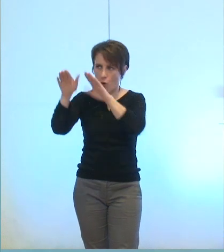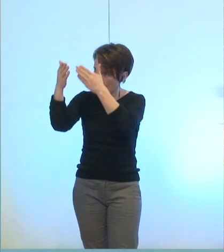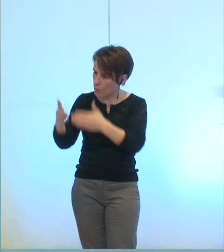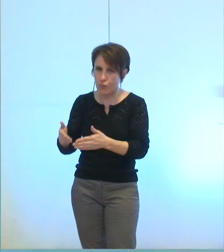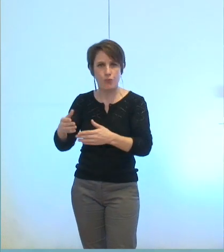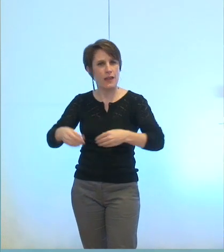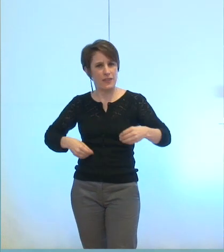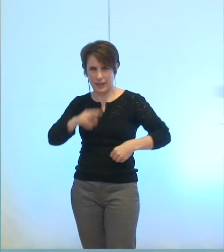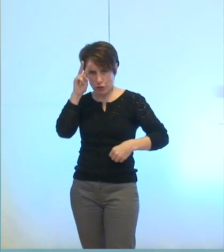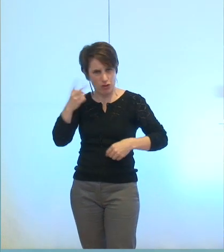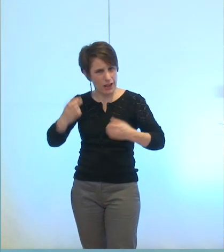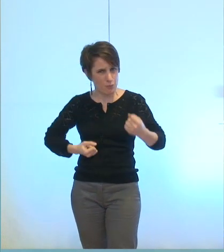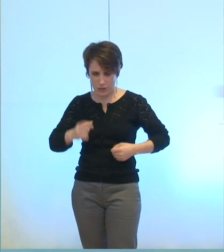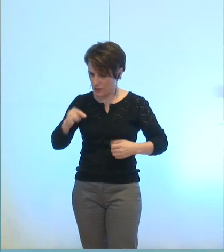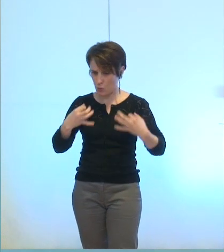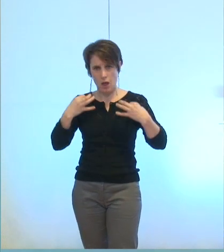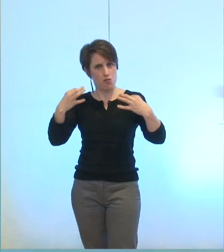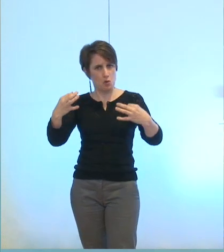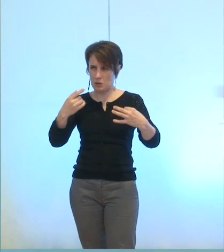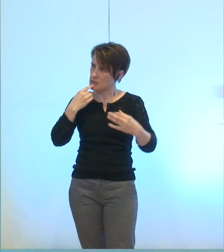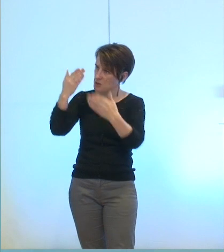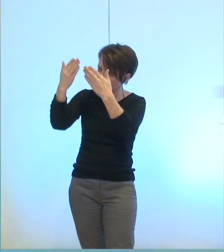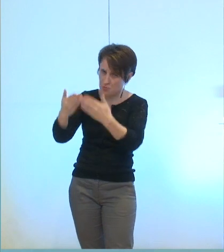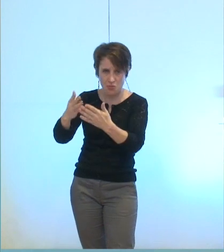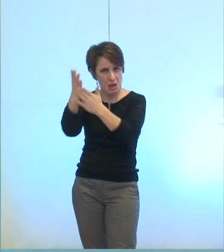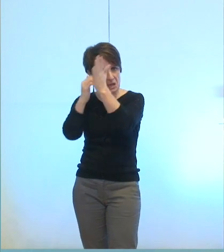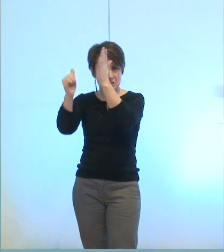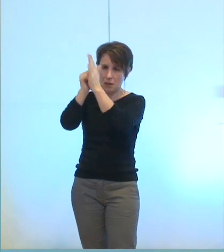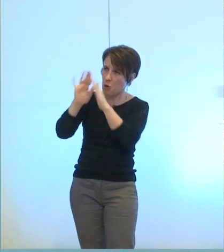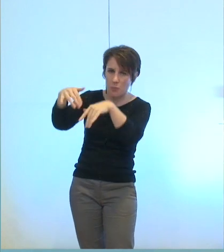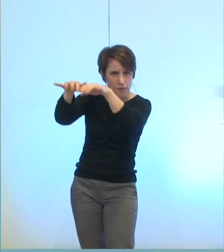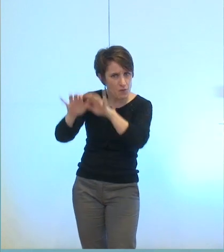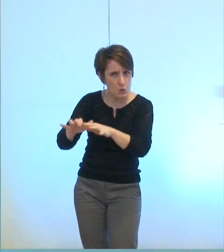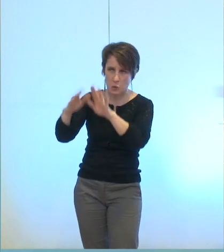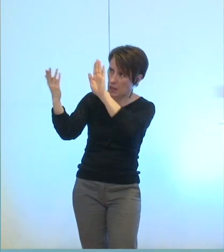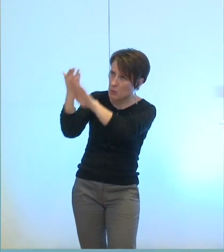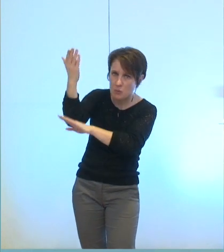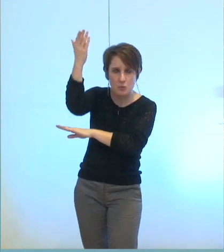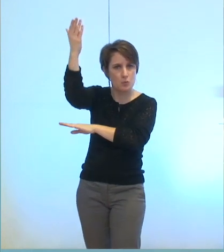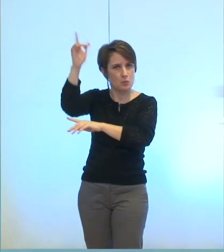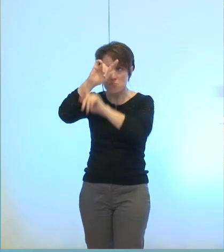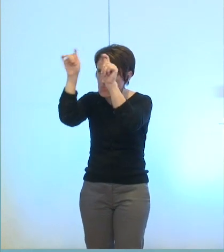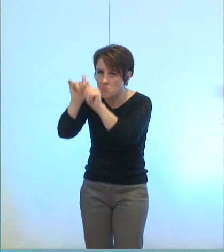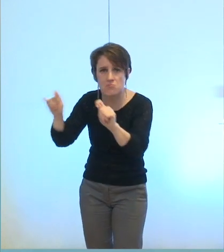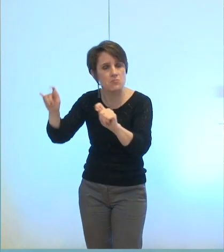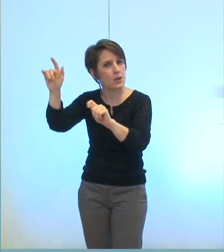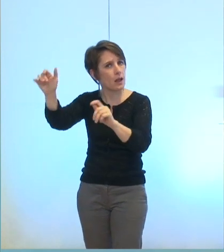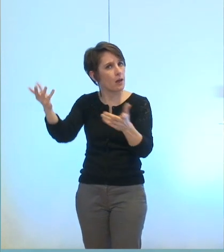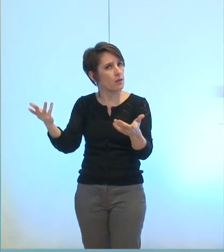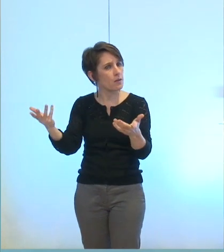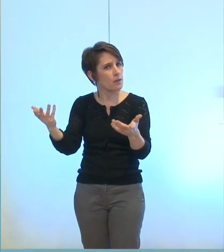service public qui est un des fondements de nos parce qu'il